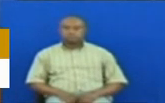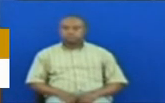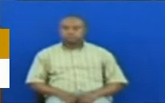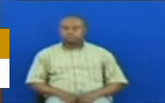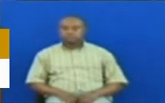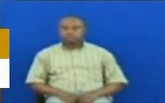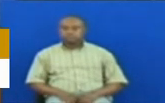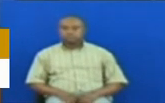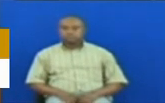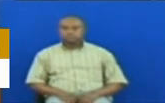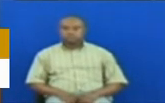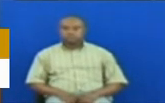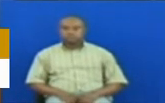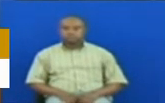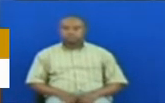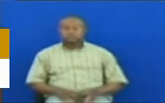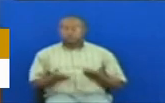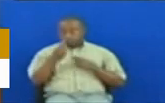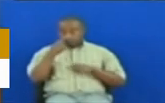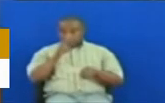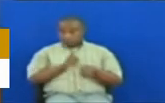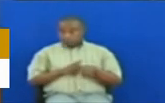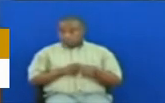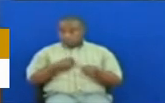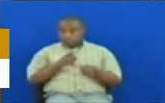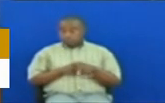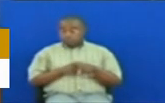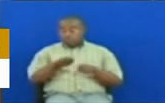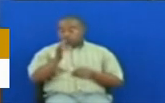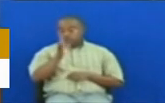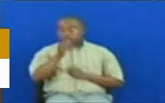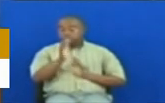Mwenye hoja malizia. Sasa mna muda wenyewe futari unakaribia.